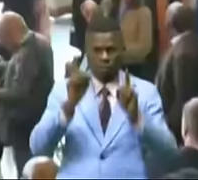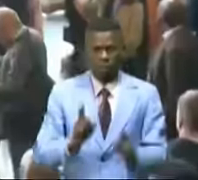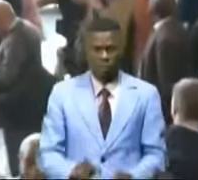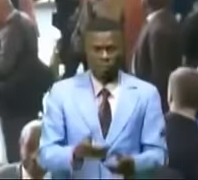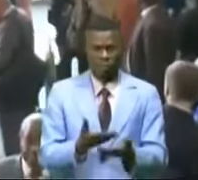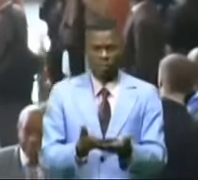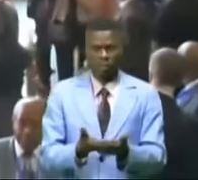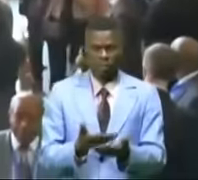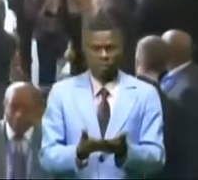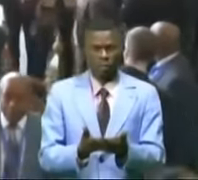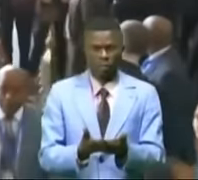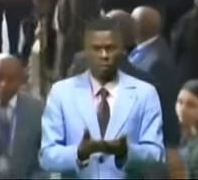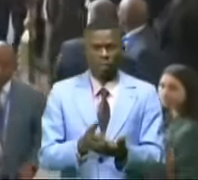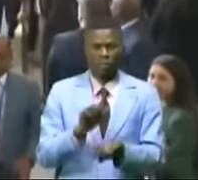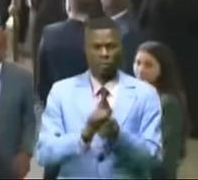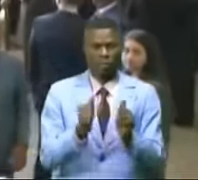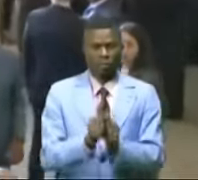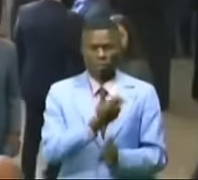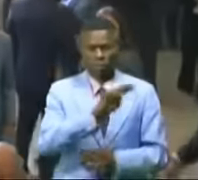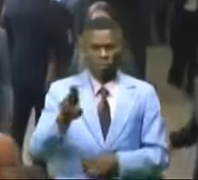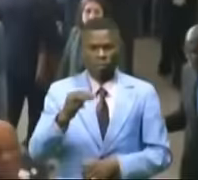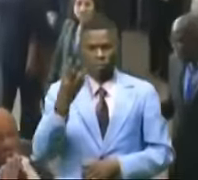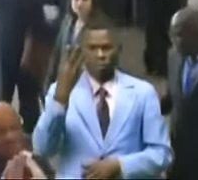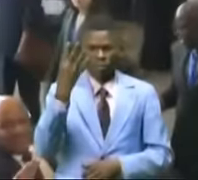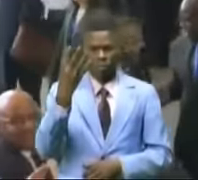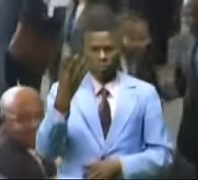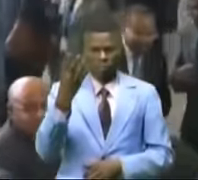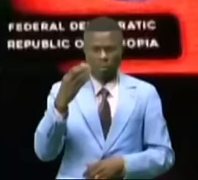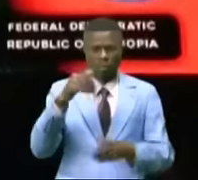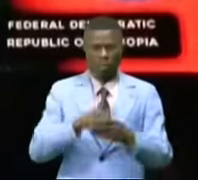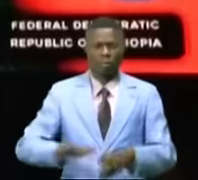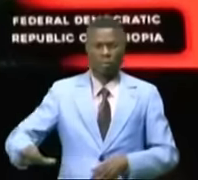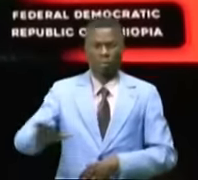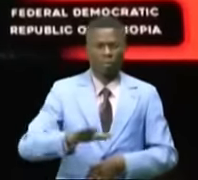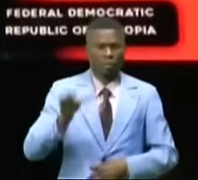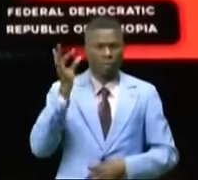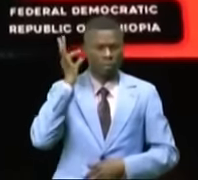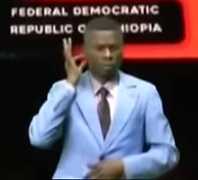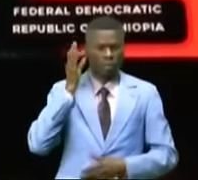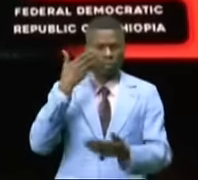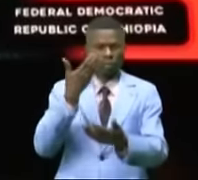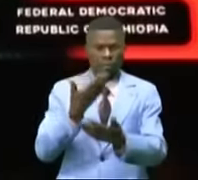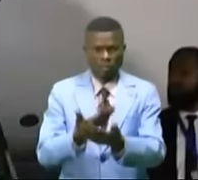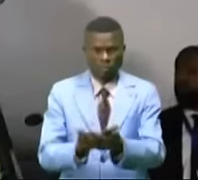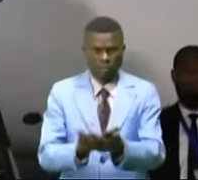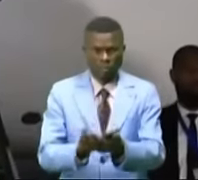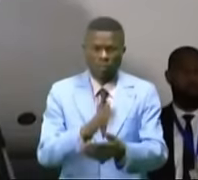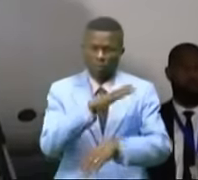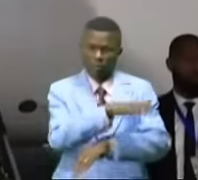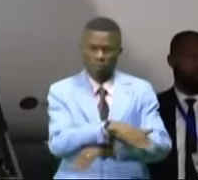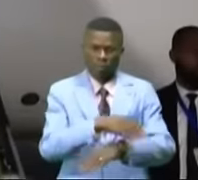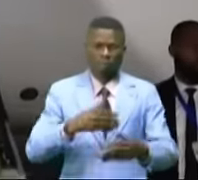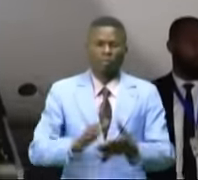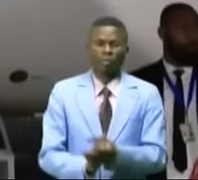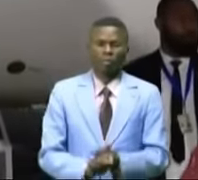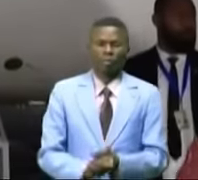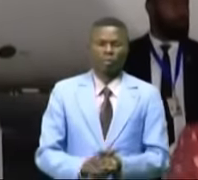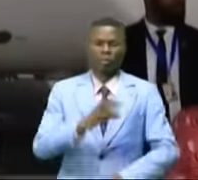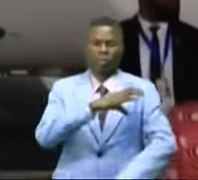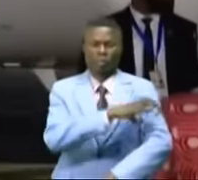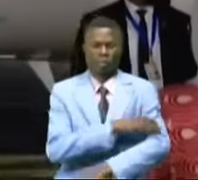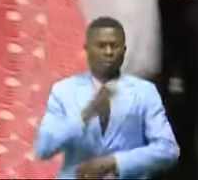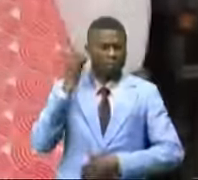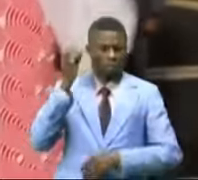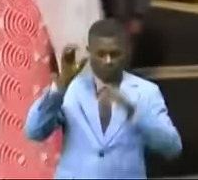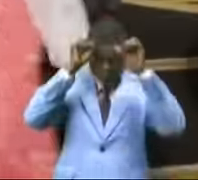s'ouvrent ce samedi 17 février 2024 dans la capitale éthiopienne. Arrivé ce vendredi en début de soirée à Addis Abeba, le président de la